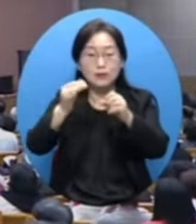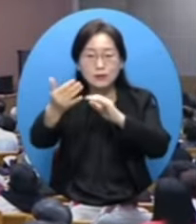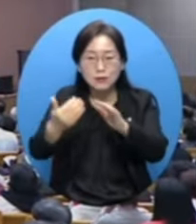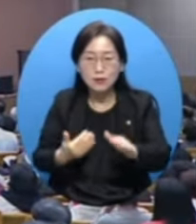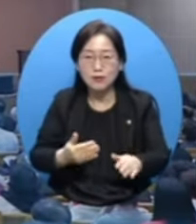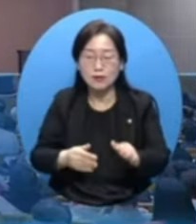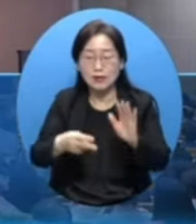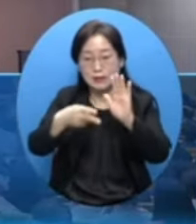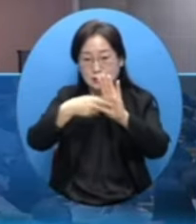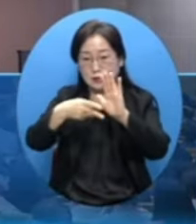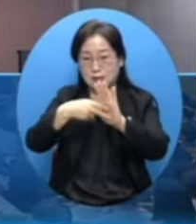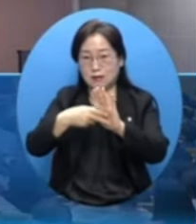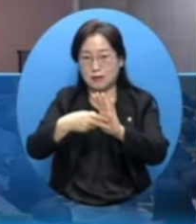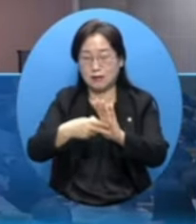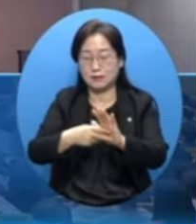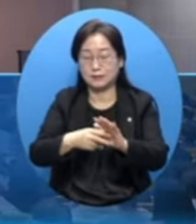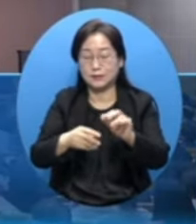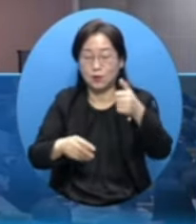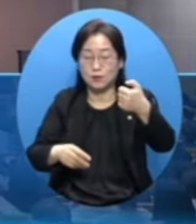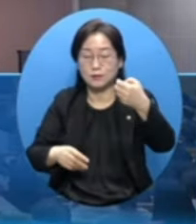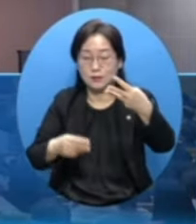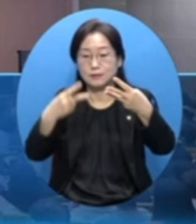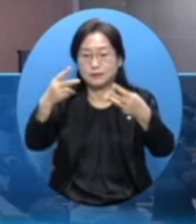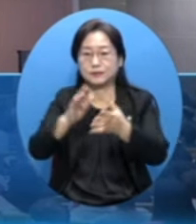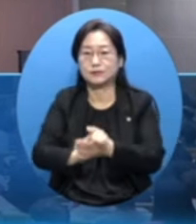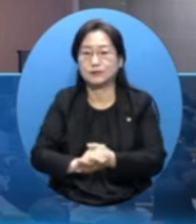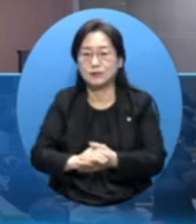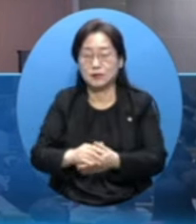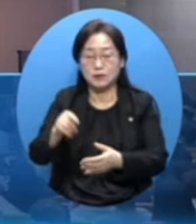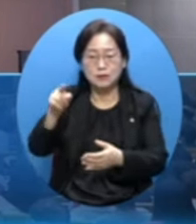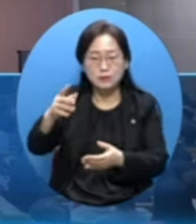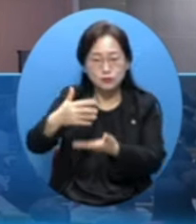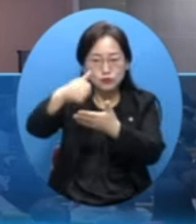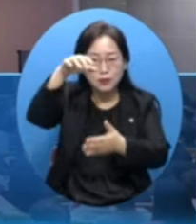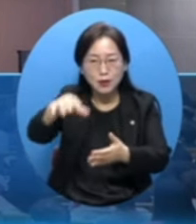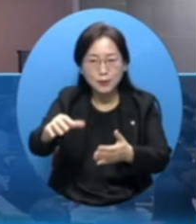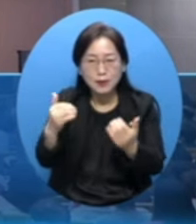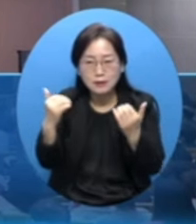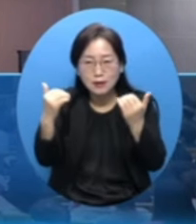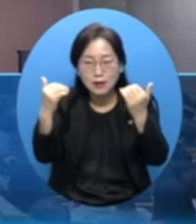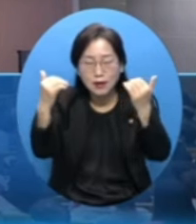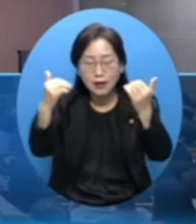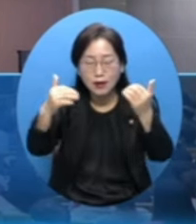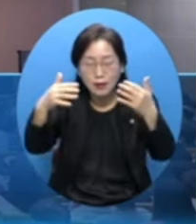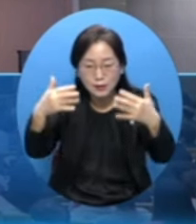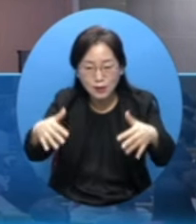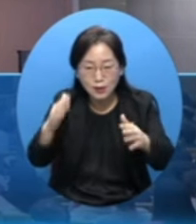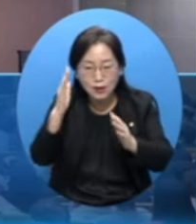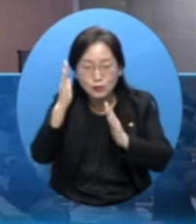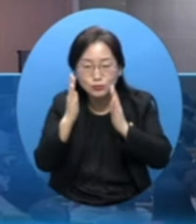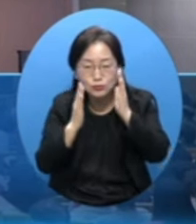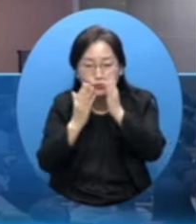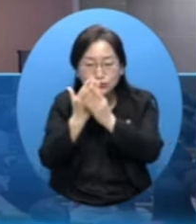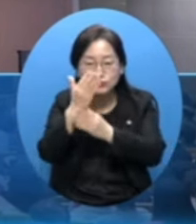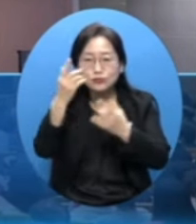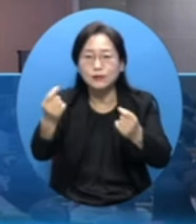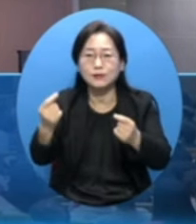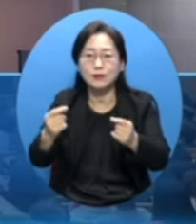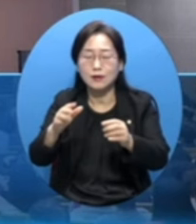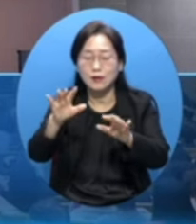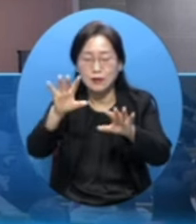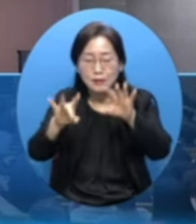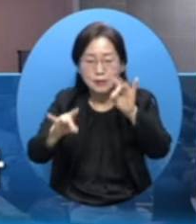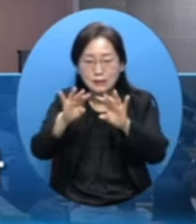이사야 53장 2절 3절입니다 그는 주 앞에서 자라나기를 연한 순 같고 바른 땅에서 나온